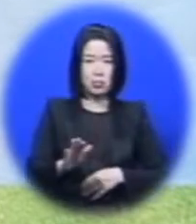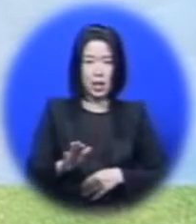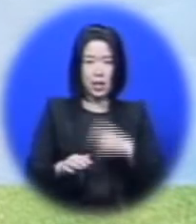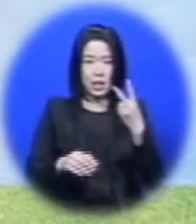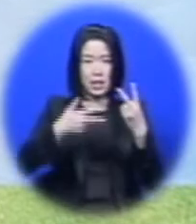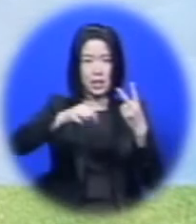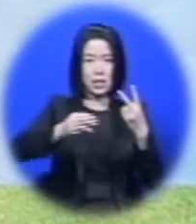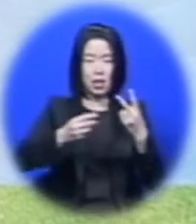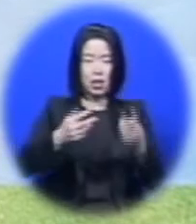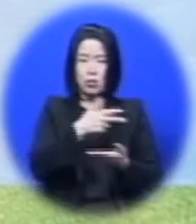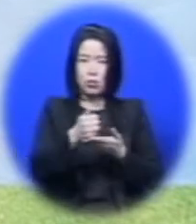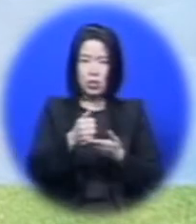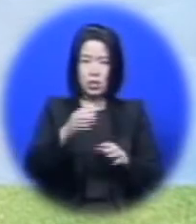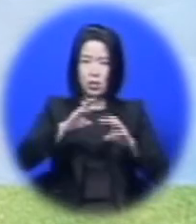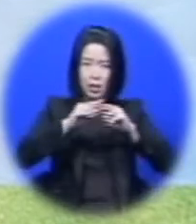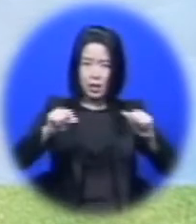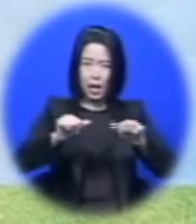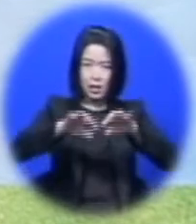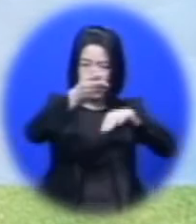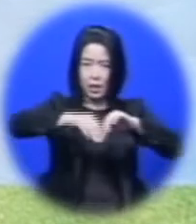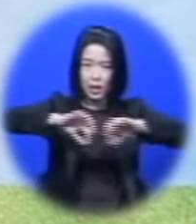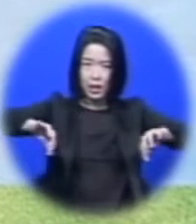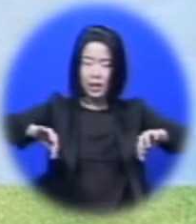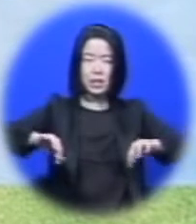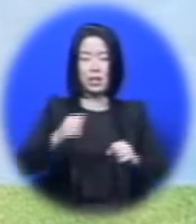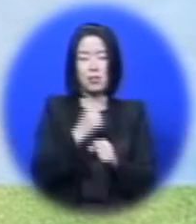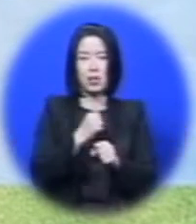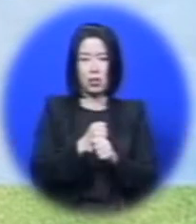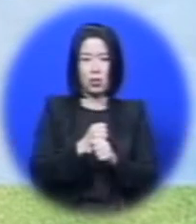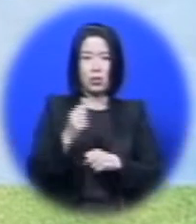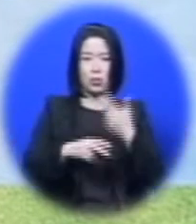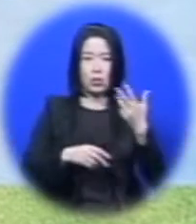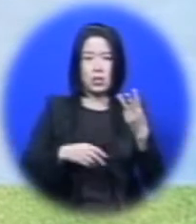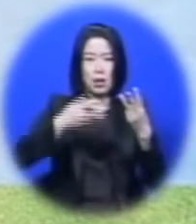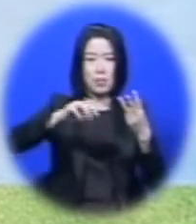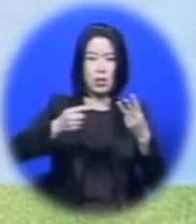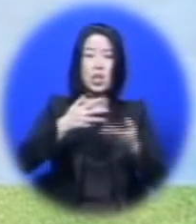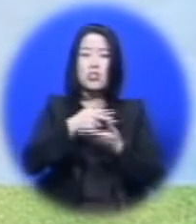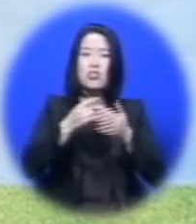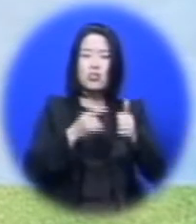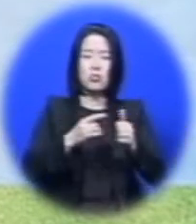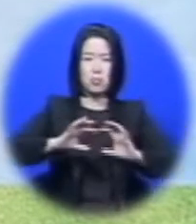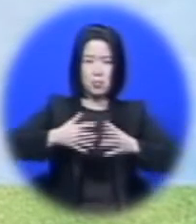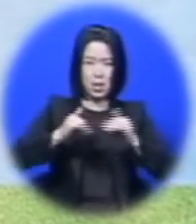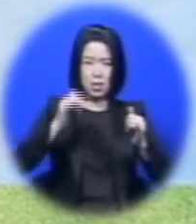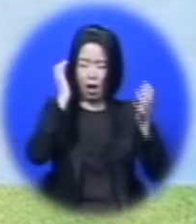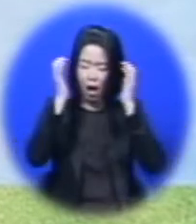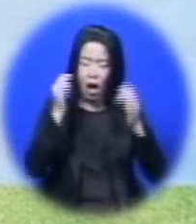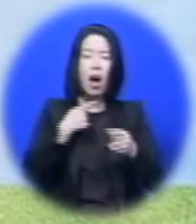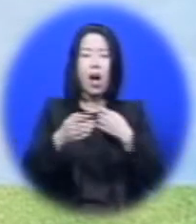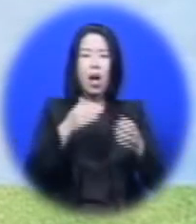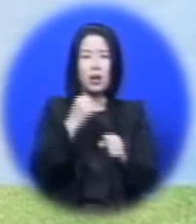2절에 주님께서 땅을 흔드시고 갈라지게 하셨으니 3절에 주님께서 주님의 백성에게 곤란을 겪게